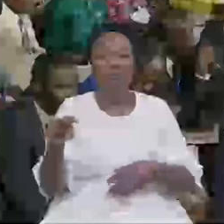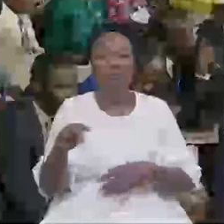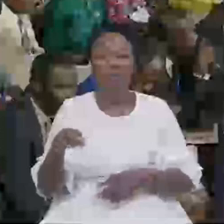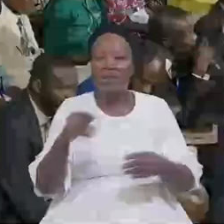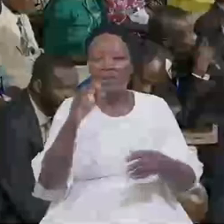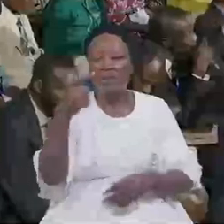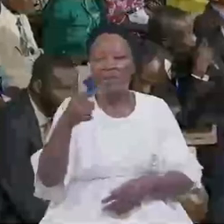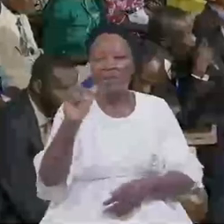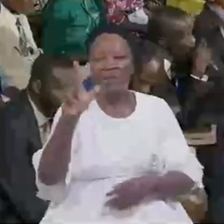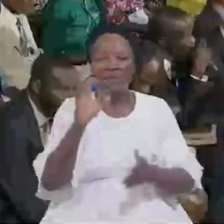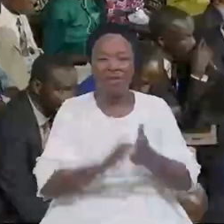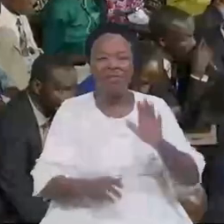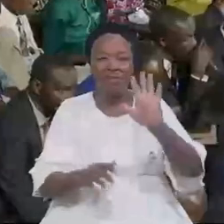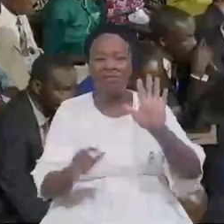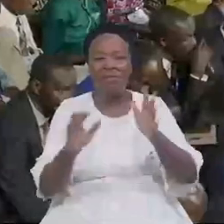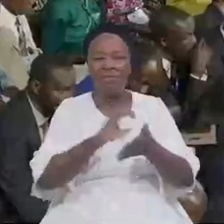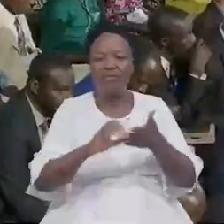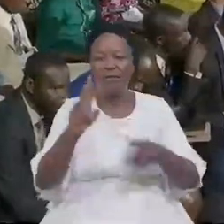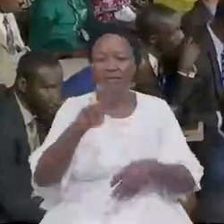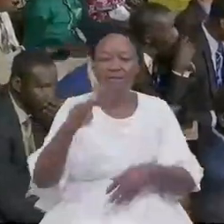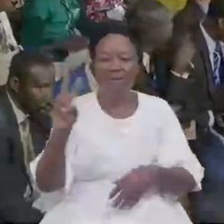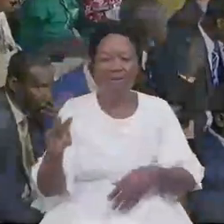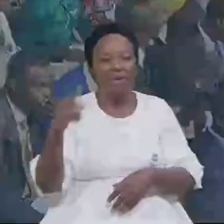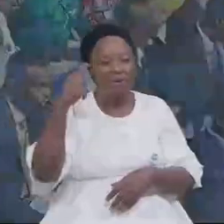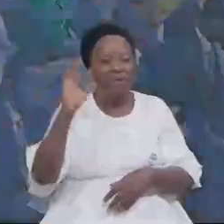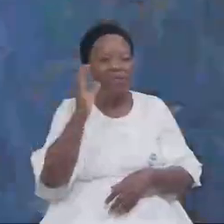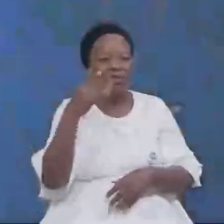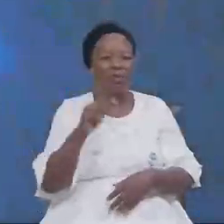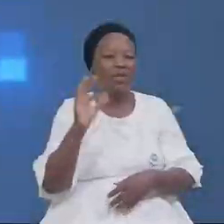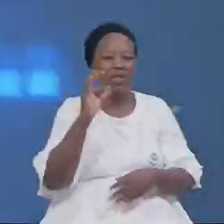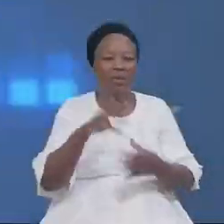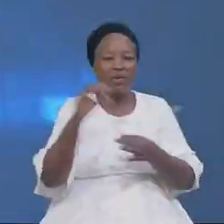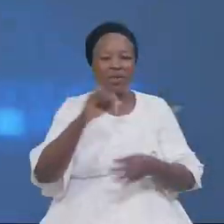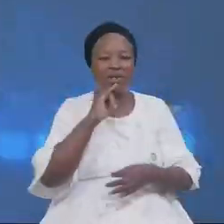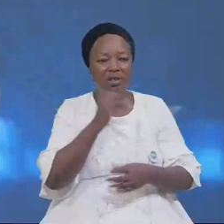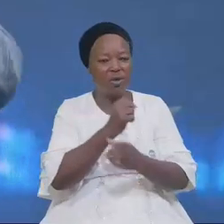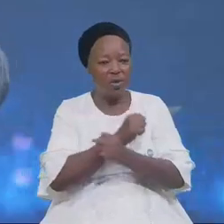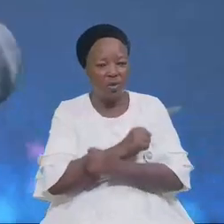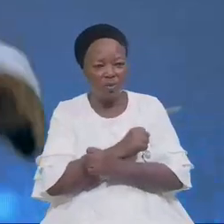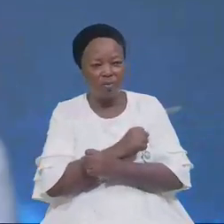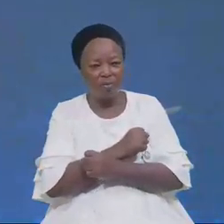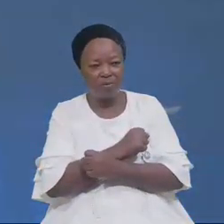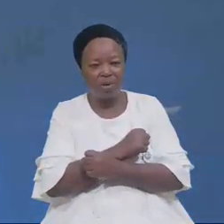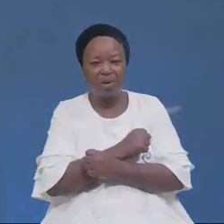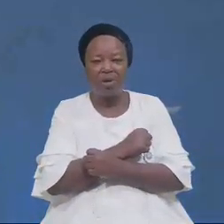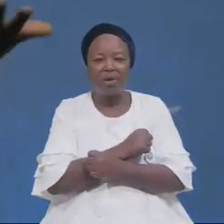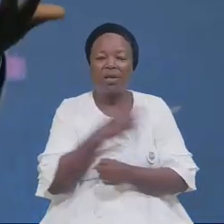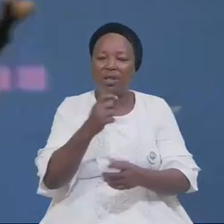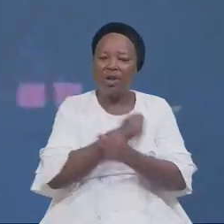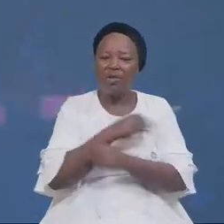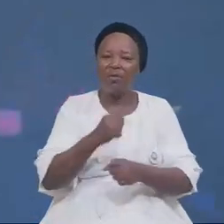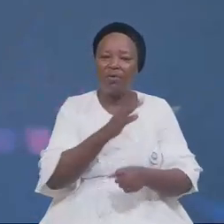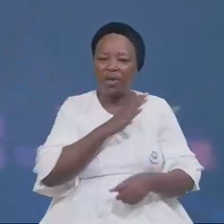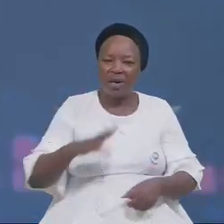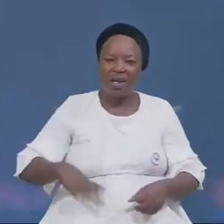Galates 5, 22. Mais le fruit de l'esprit, c'est l'amour. L'amour de Christ, l'amour de